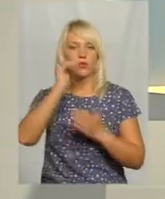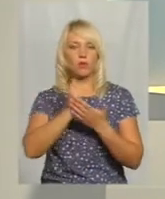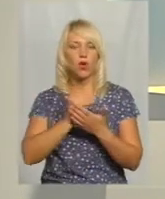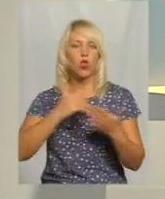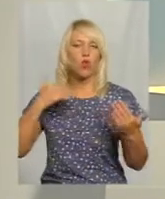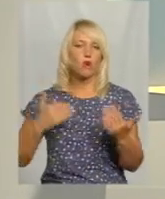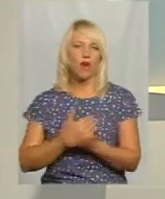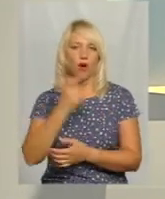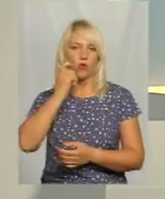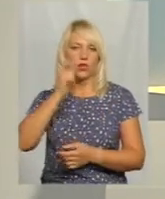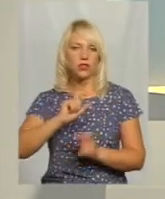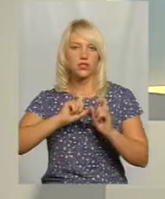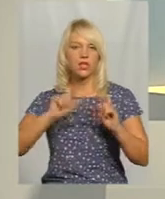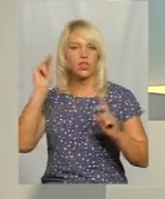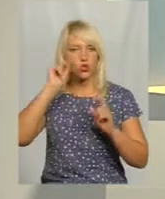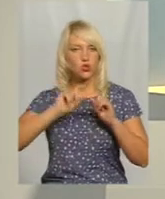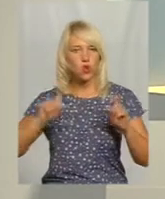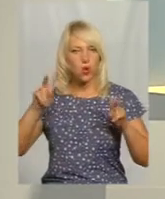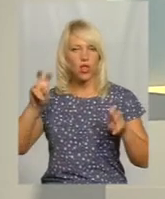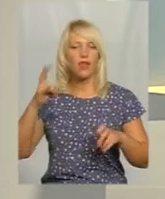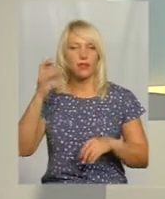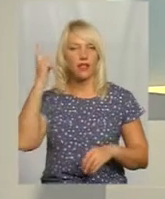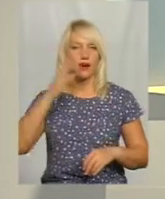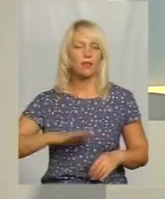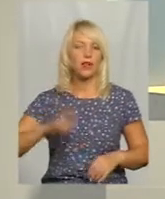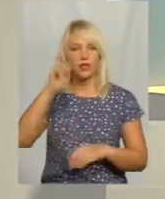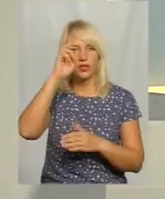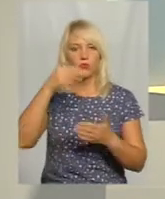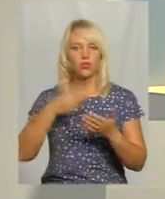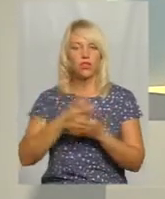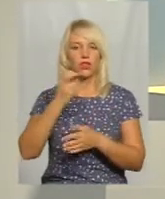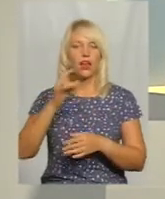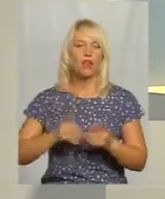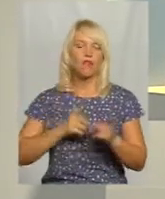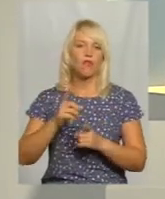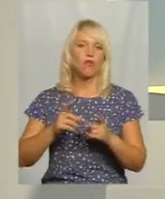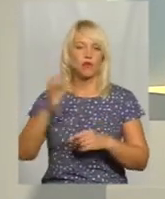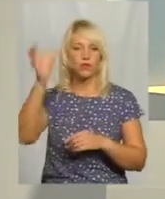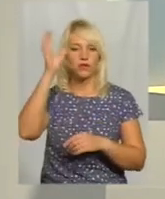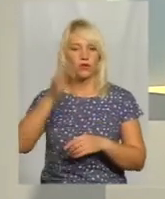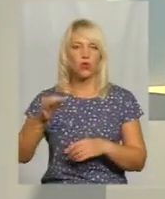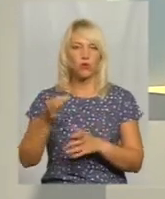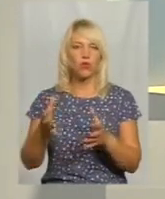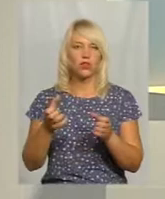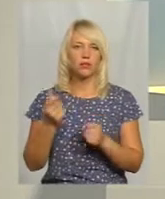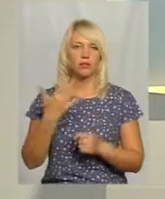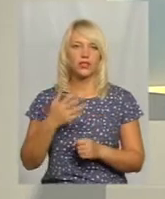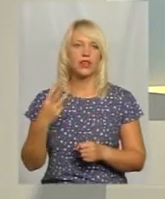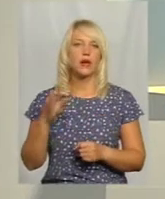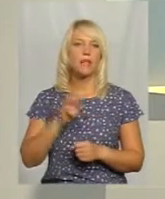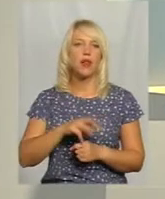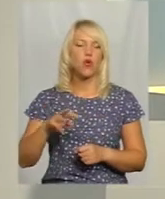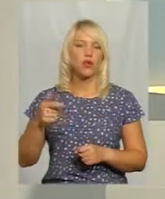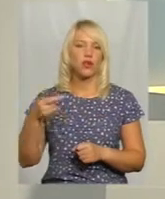«Нова українська школа» на Хмельниччині. З держбюджету на реформу освіти область отримала 53 мільйони